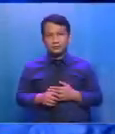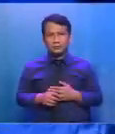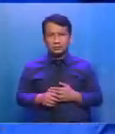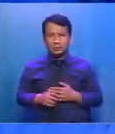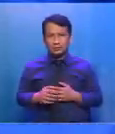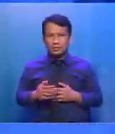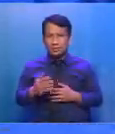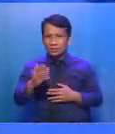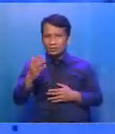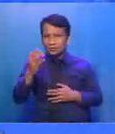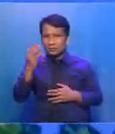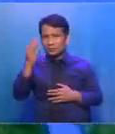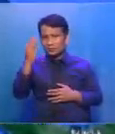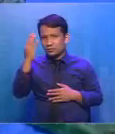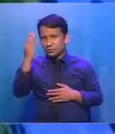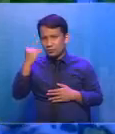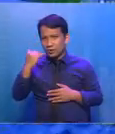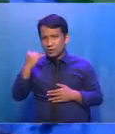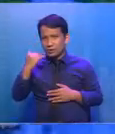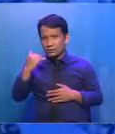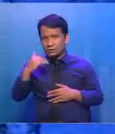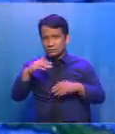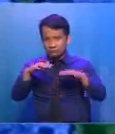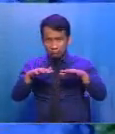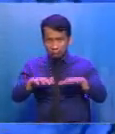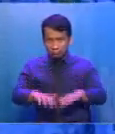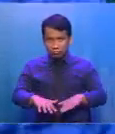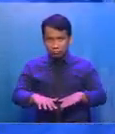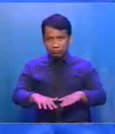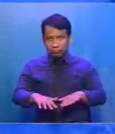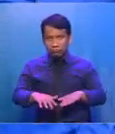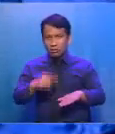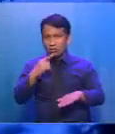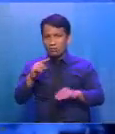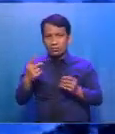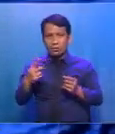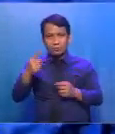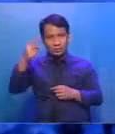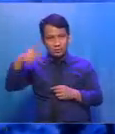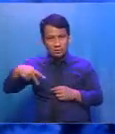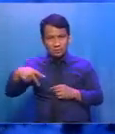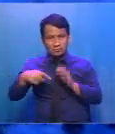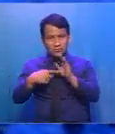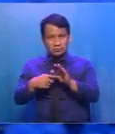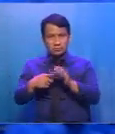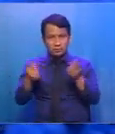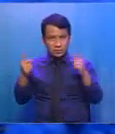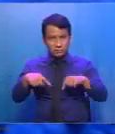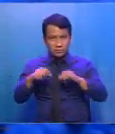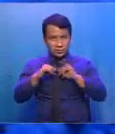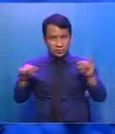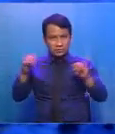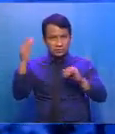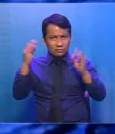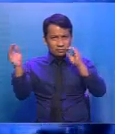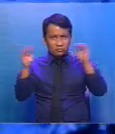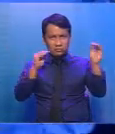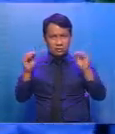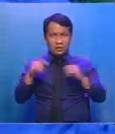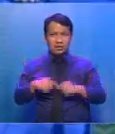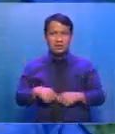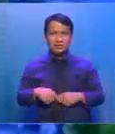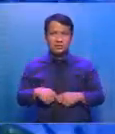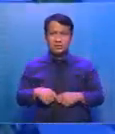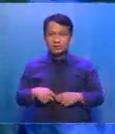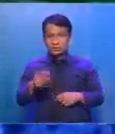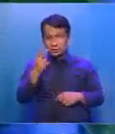nga ba lubog ang Cagayan at Marikina gayong wala pa po sa kalahati ang dalang ulan ng Ulysses kumpara doon sa Ondoy. Ngayon kung